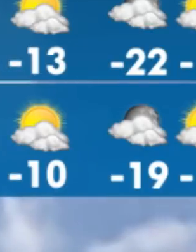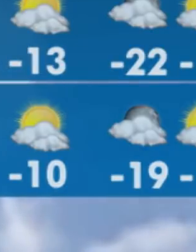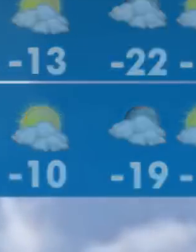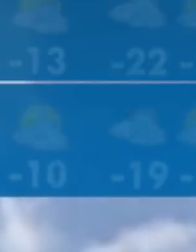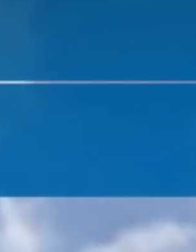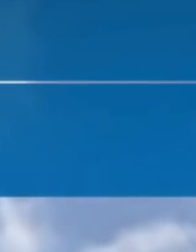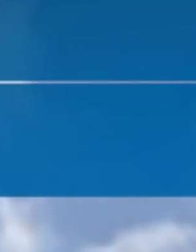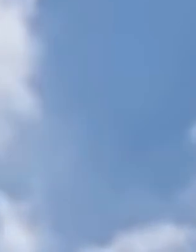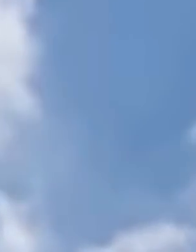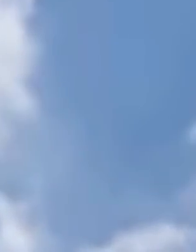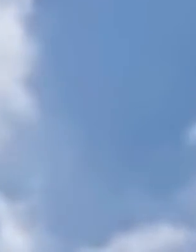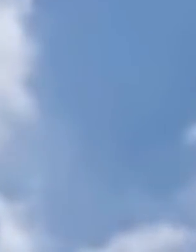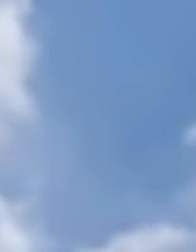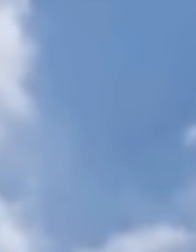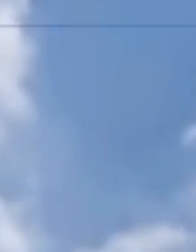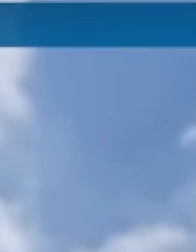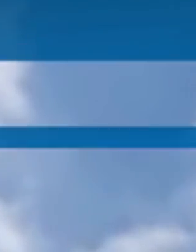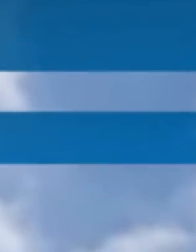хүйтэн.